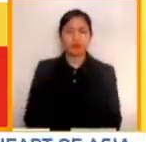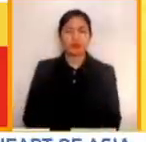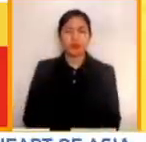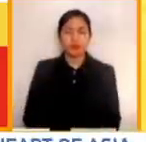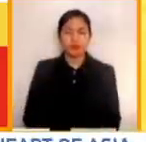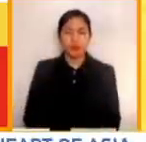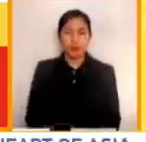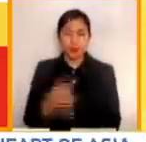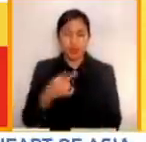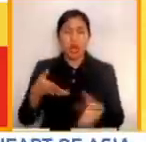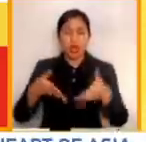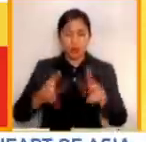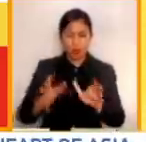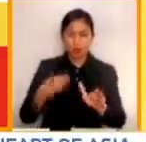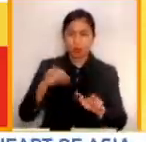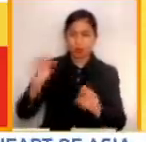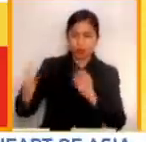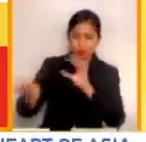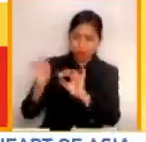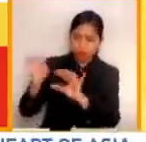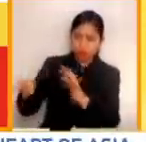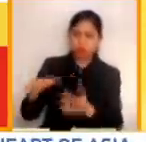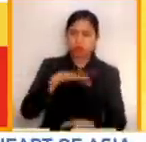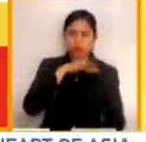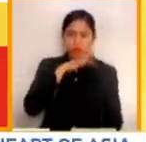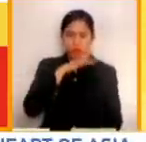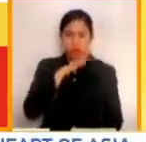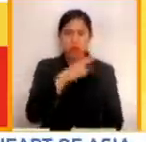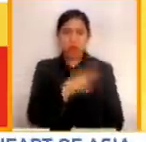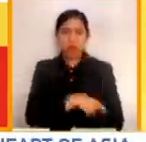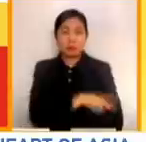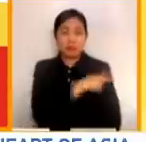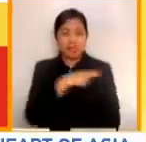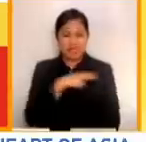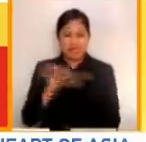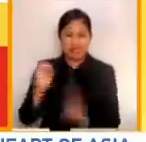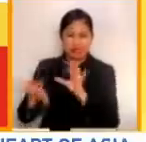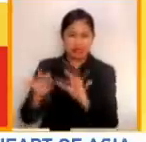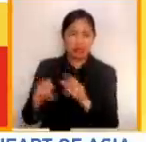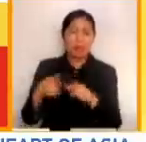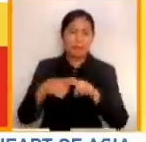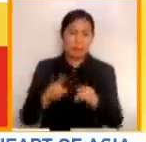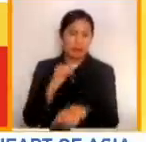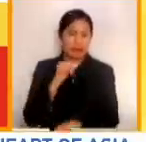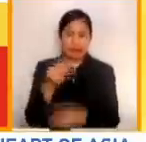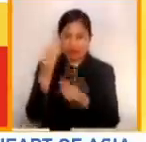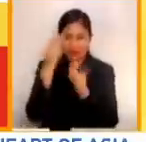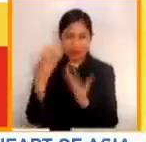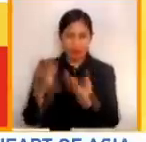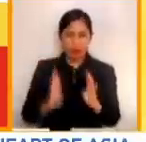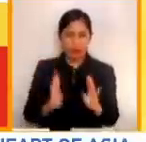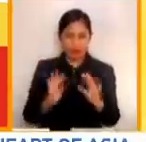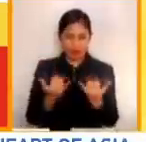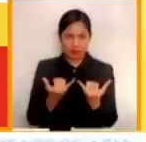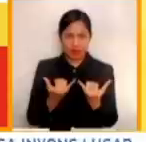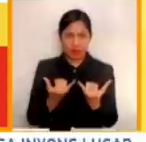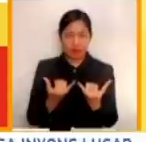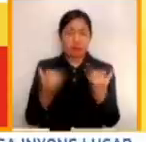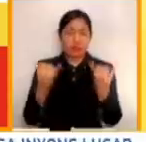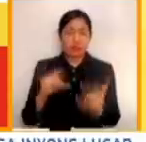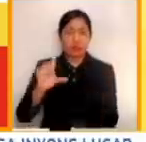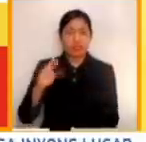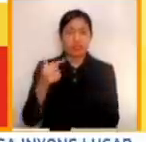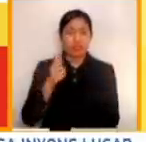nilang doon itambak muna sa complex ang mga hospital waste nang hindi nakipag-ugnayan sa barangay. Nangako raw ang LGU na aalisin